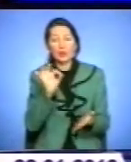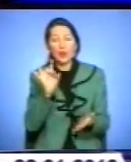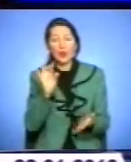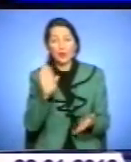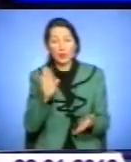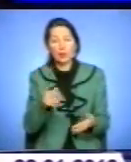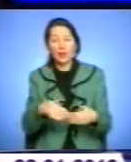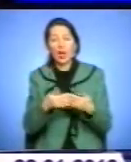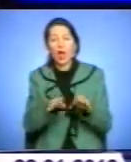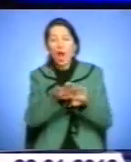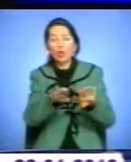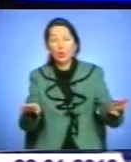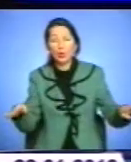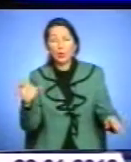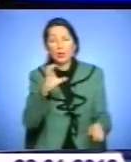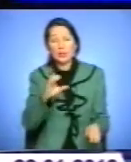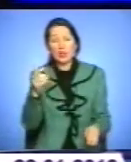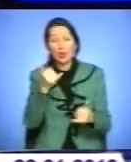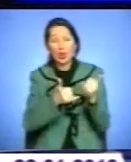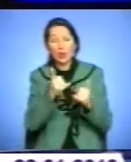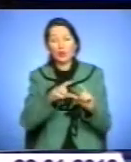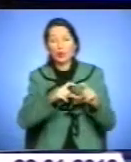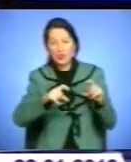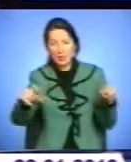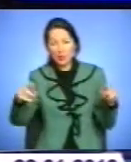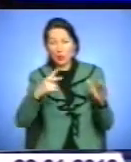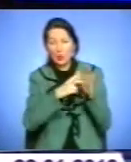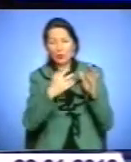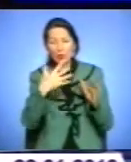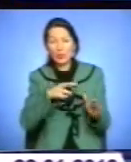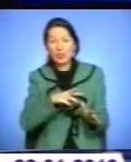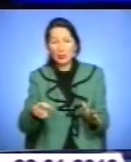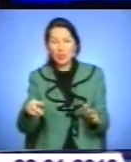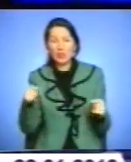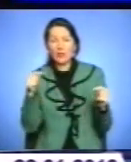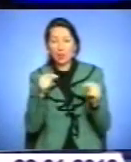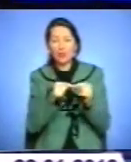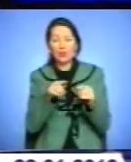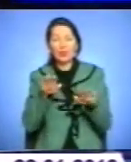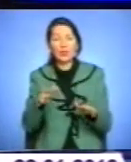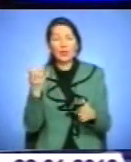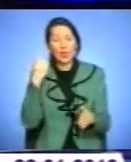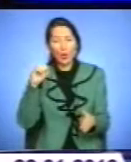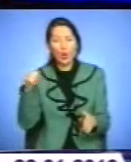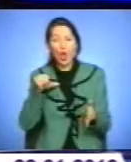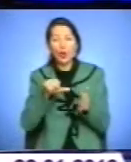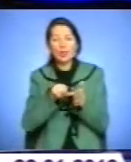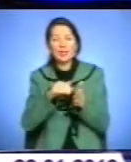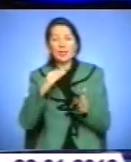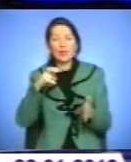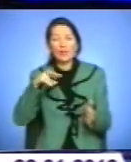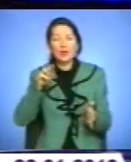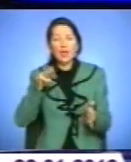Розгорнули синьо-жовту стрічку на 777 метрів, таким чином встановивши місцевий рекорд. Учасники флешмобу планують звернутися